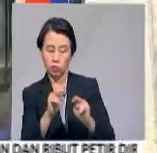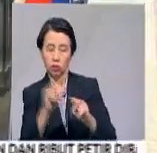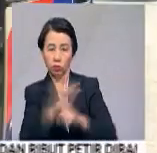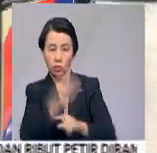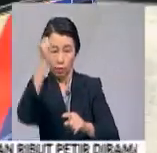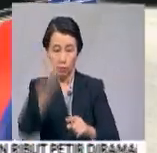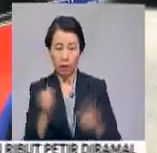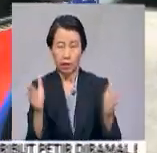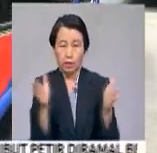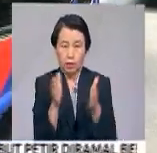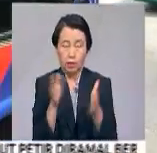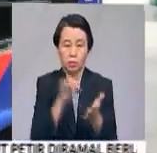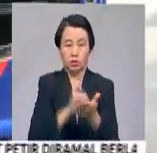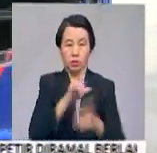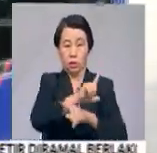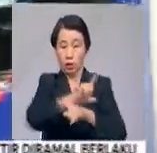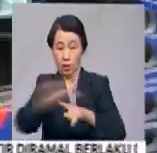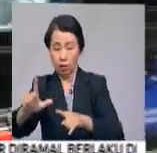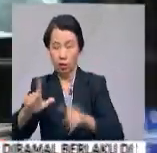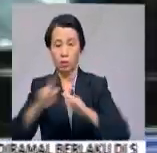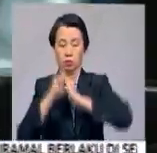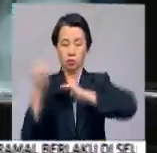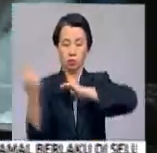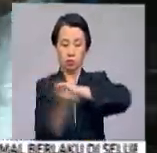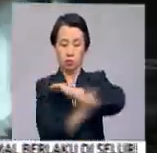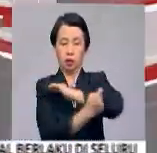penggunaan bas mini di LRT Taman Bahagia.